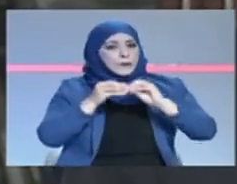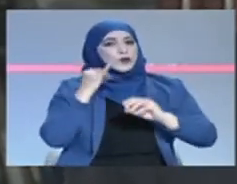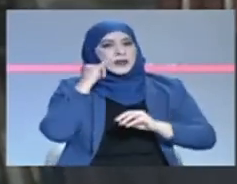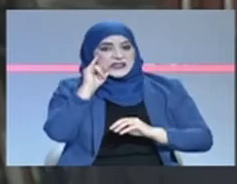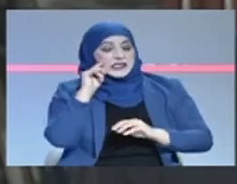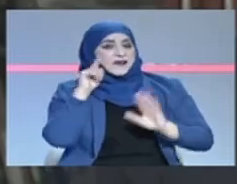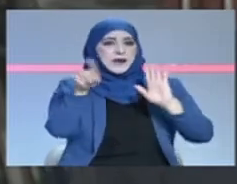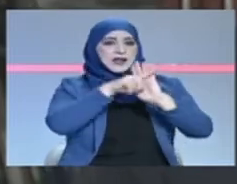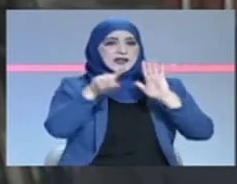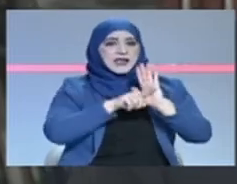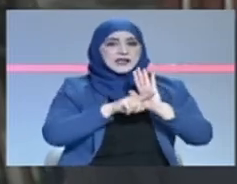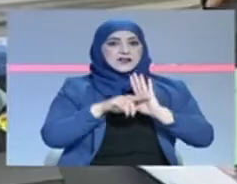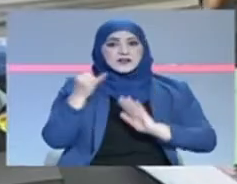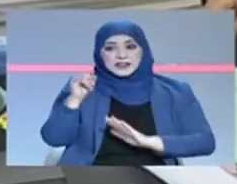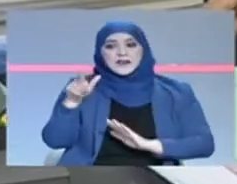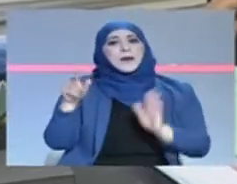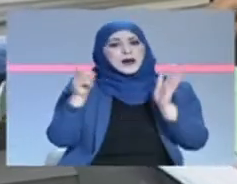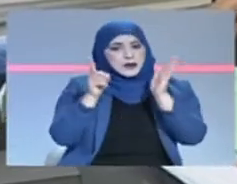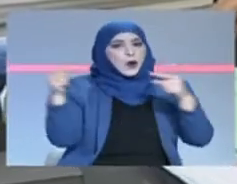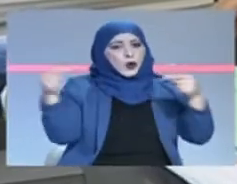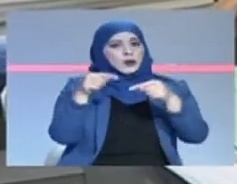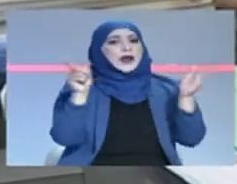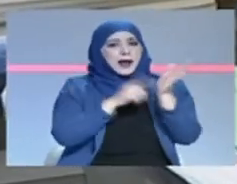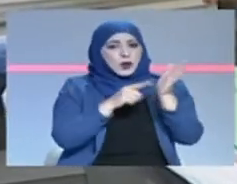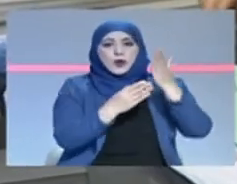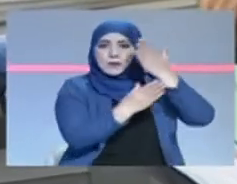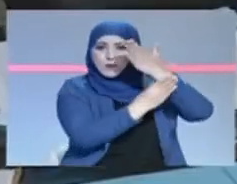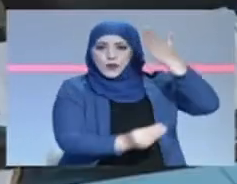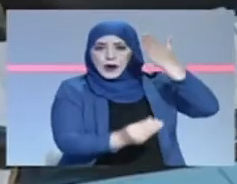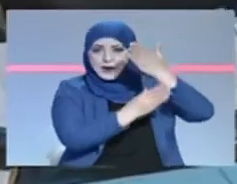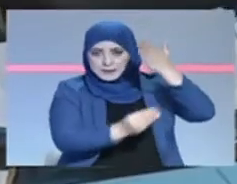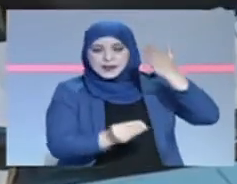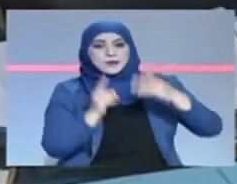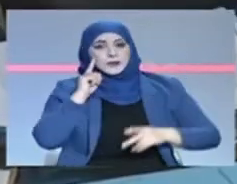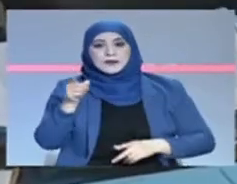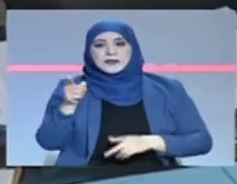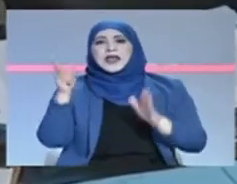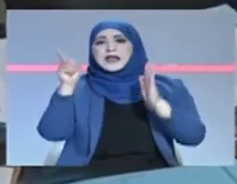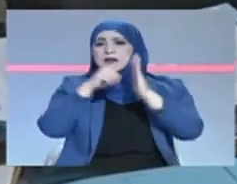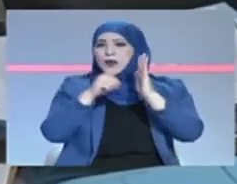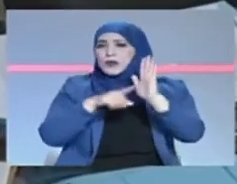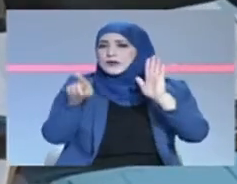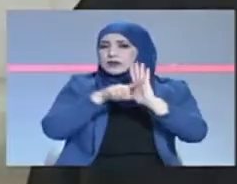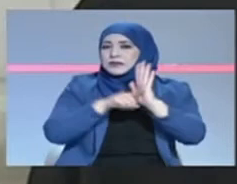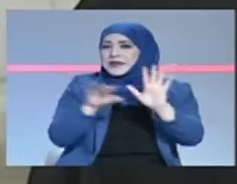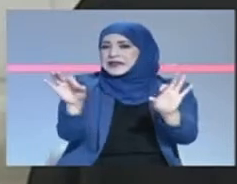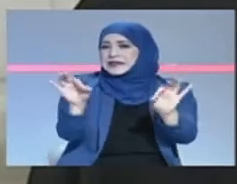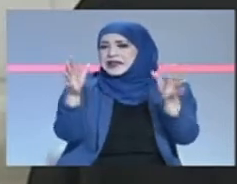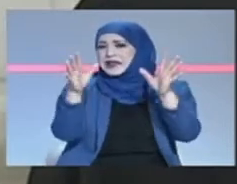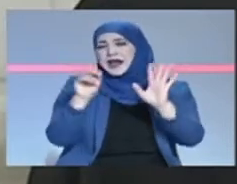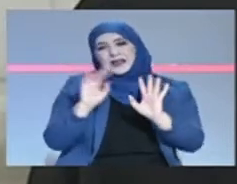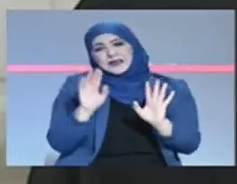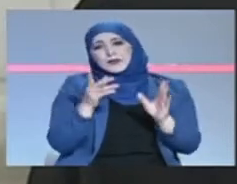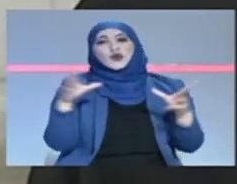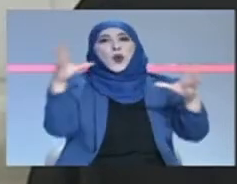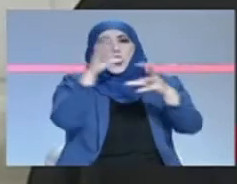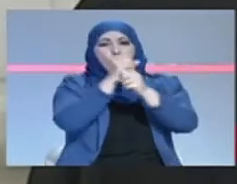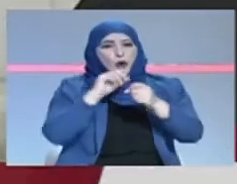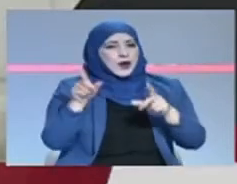بعض الأحيان تكون فيها التجاوز. تجاوزات أكد عدد من المحامين أنها استثناءات. لا مجال في